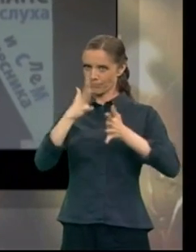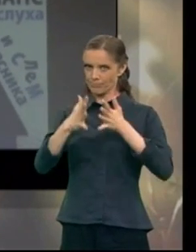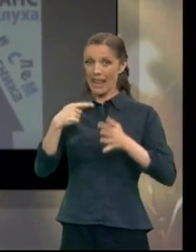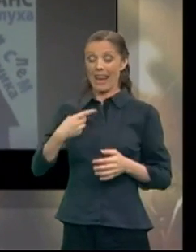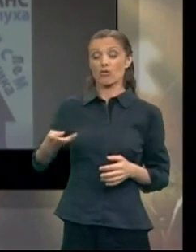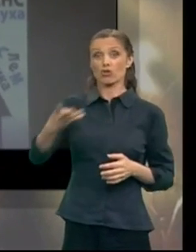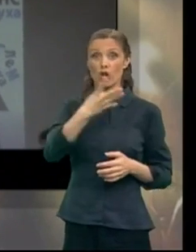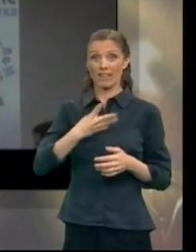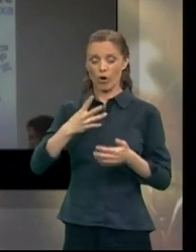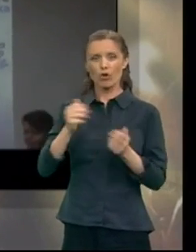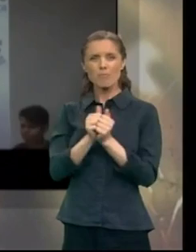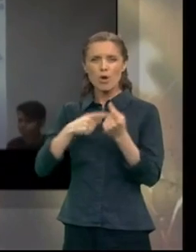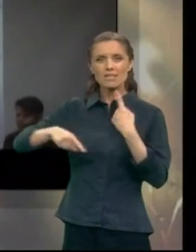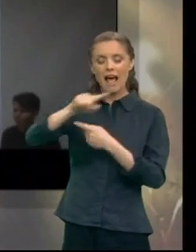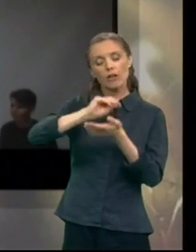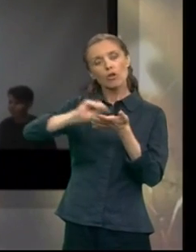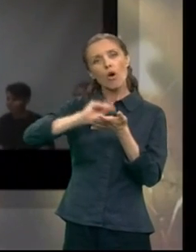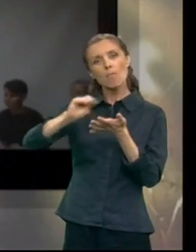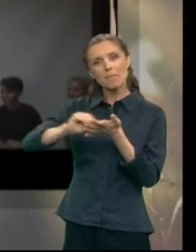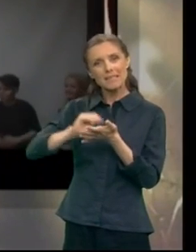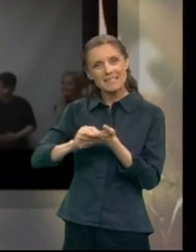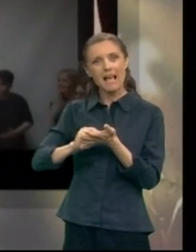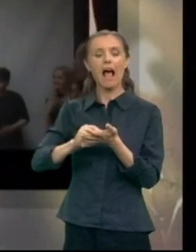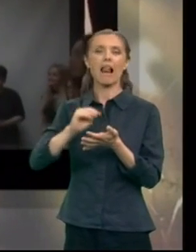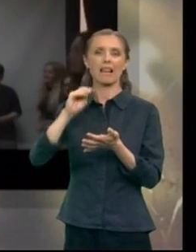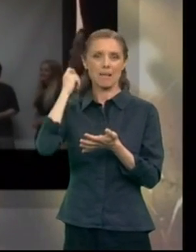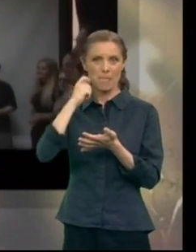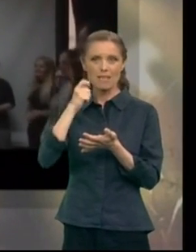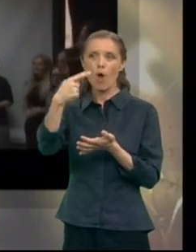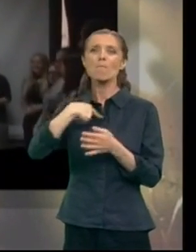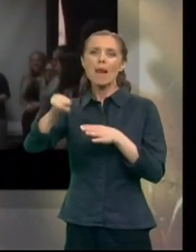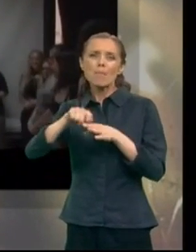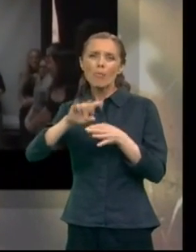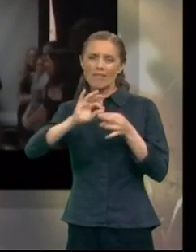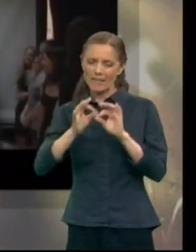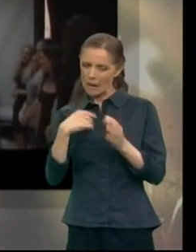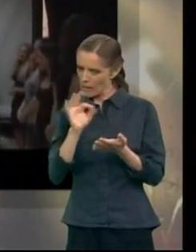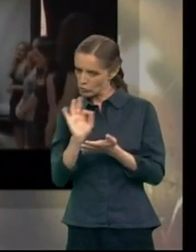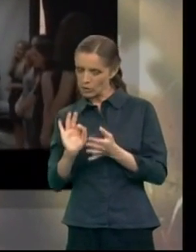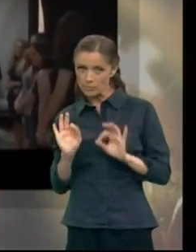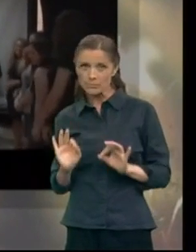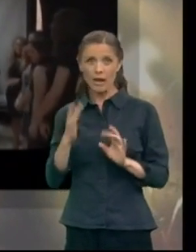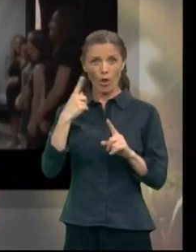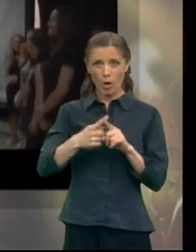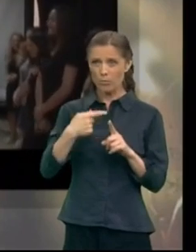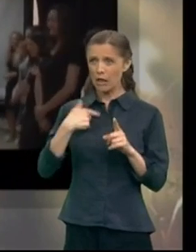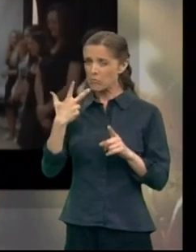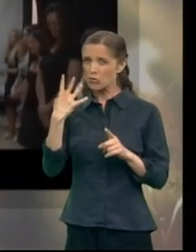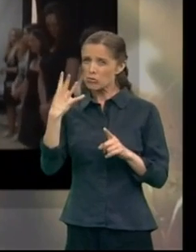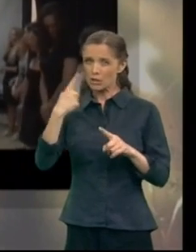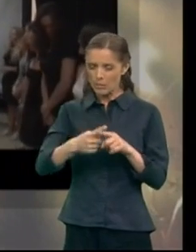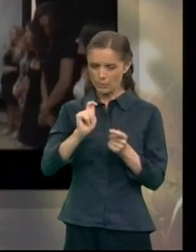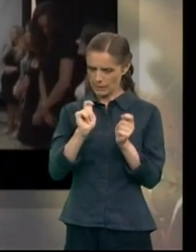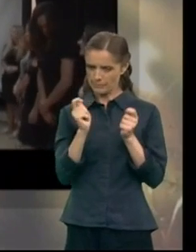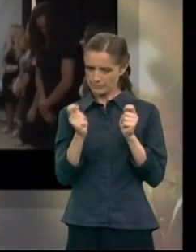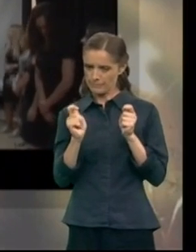smo pisali pesmu zajedno, gramatički su oni meni popravljali i onda smo više puta radili, 3-4 puta smo